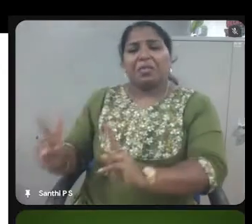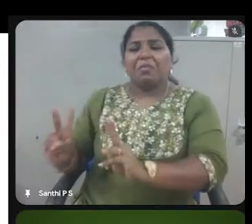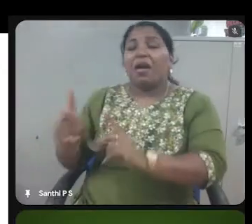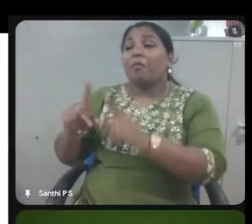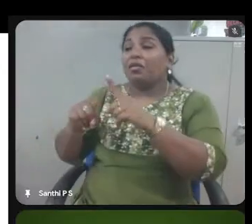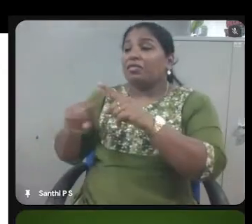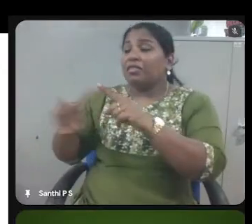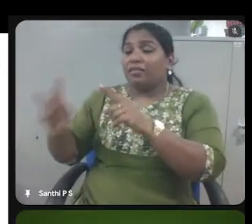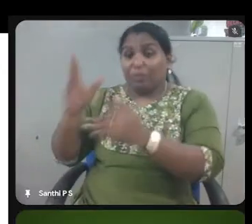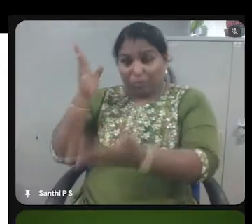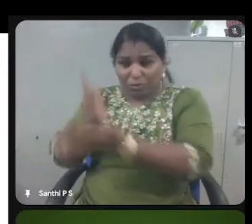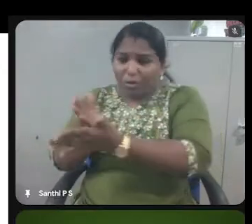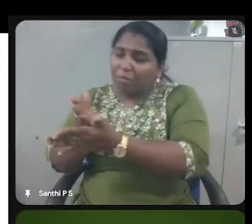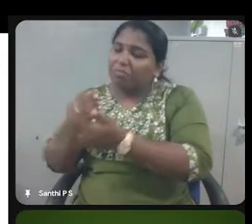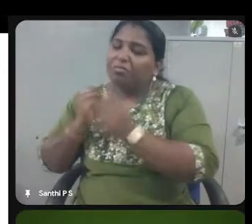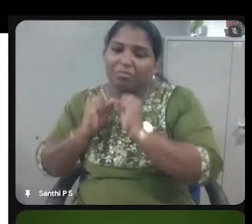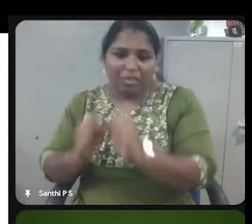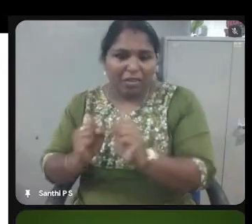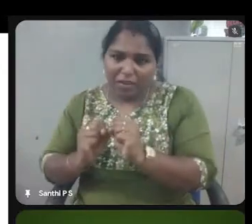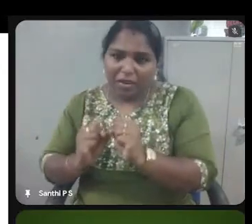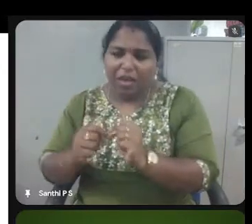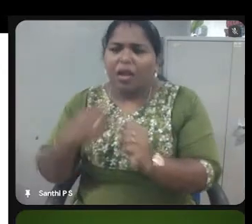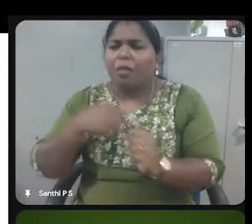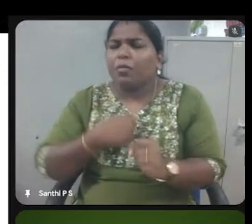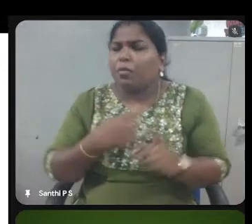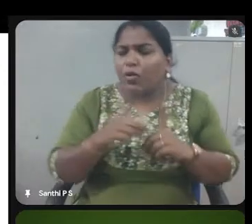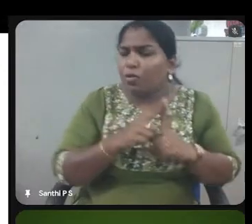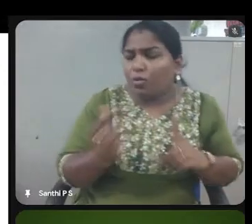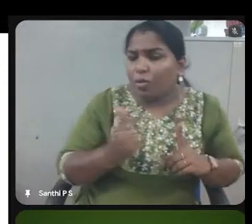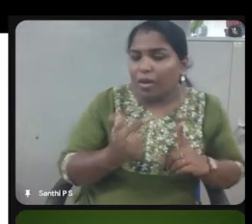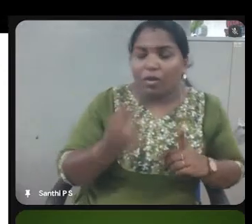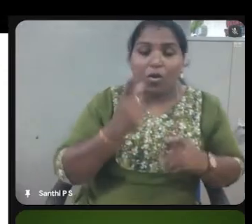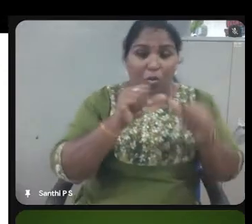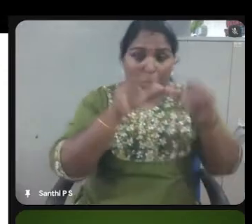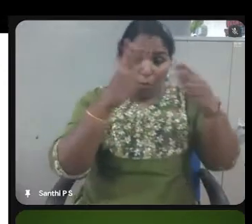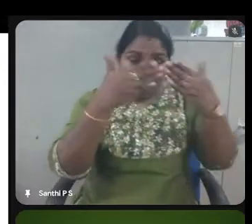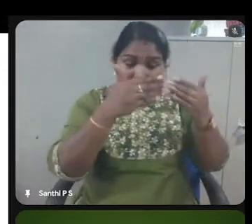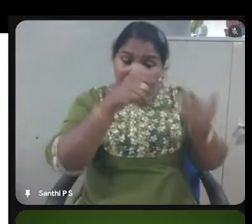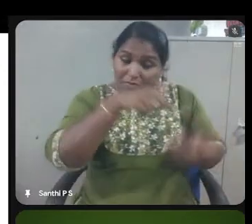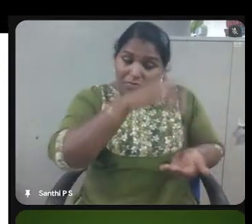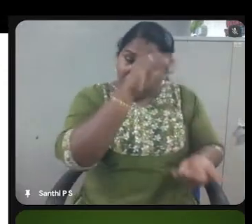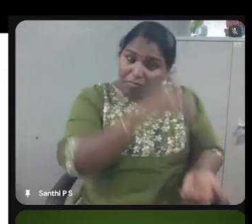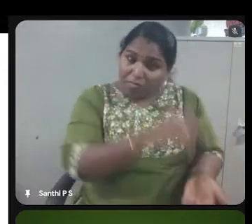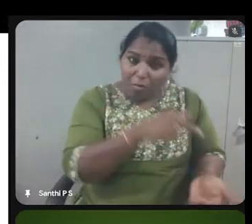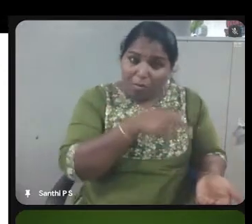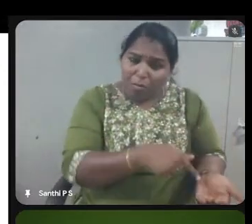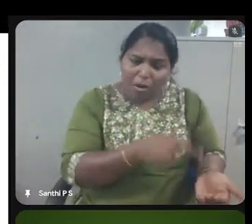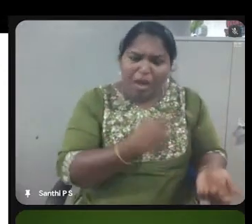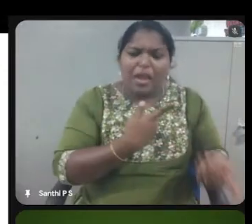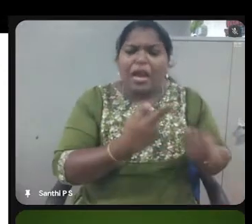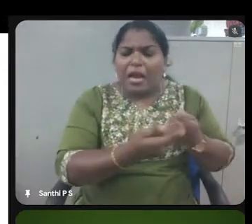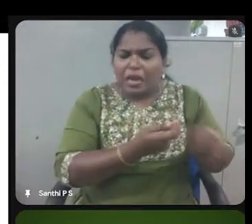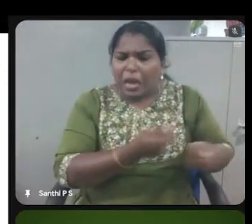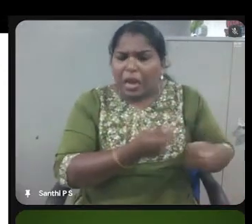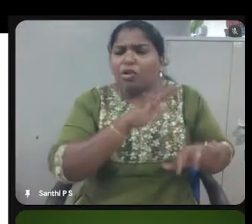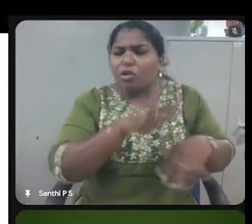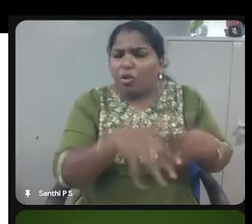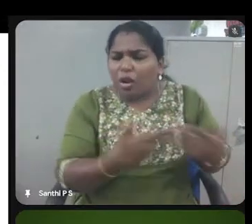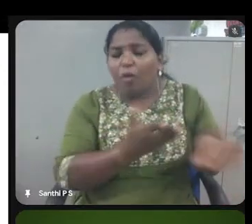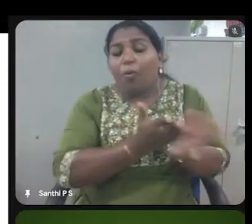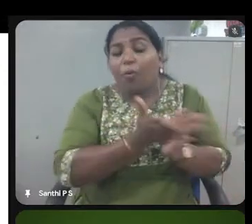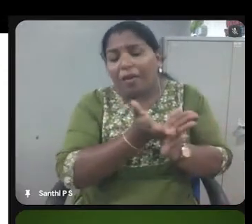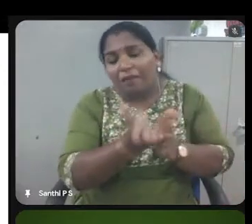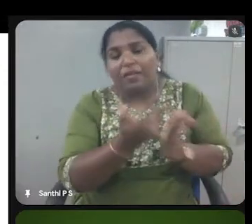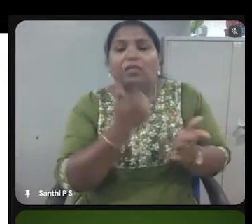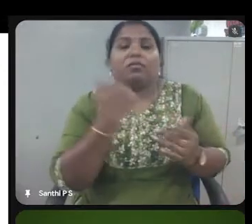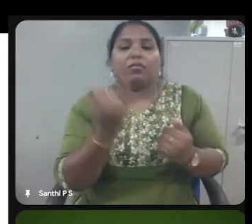കട്ട് ചെയ്യാൻ പറ്റത്തില്ല. പക്ഷെ നമ്മളപ്പം ഈ കുട്ടിയെ എങ്ങനെ മാനേജ് ചെയ്യാൻ പറ്റുമെന്നുള്ളതാണ് നമ്മൾ ഓൾട്ടർനേറ്റീവ്സ് നോക്കേണ്ടത്.